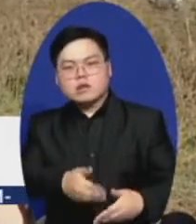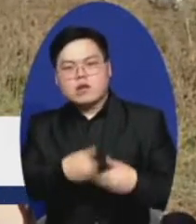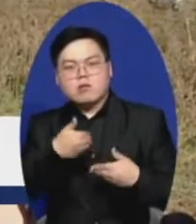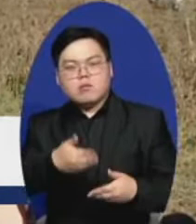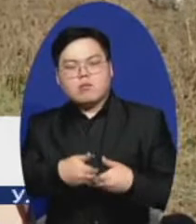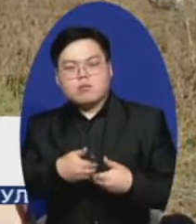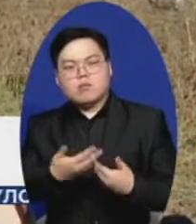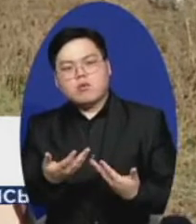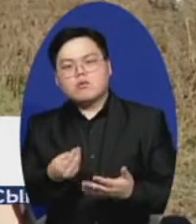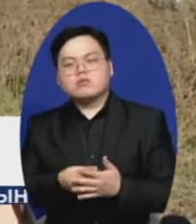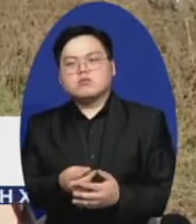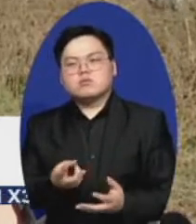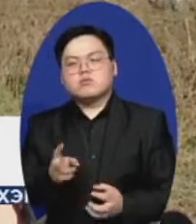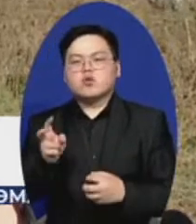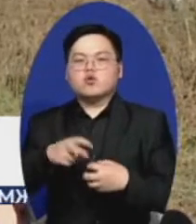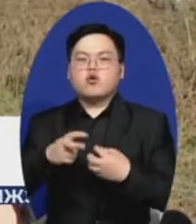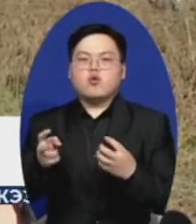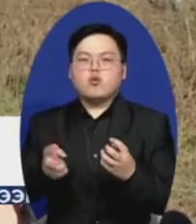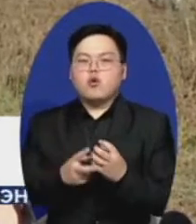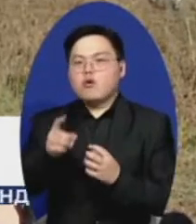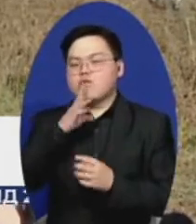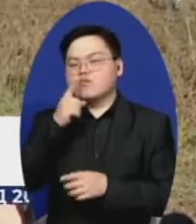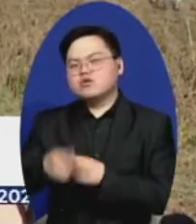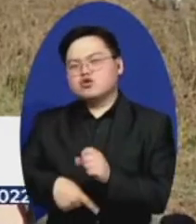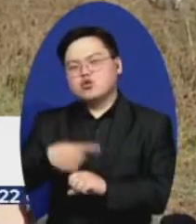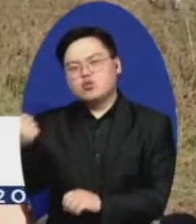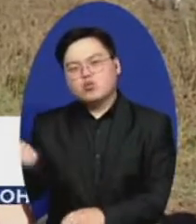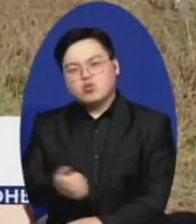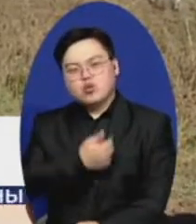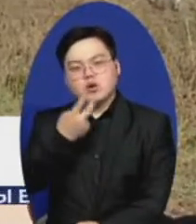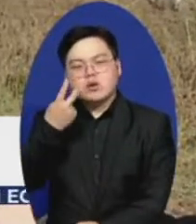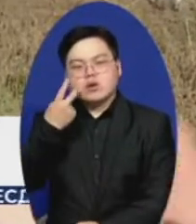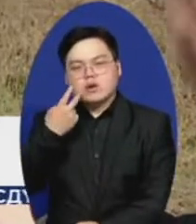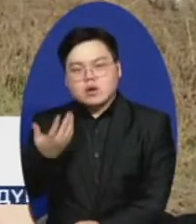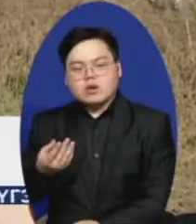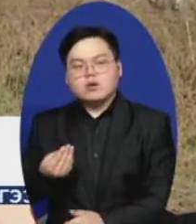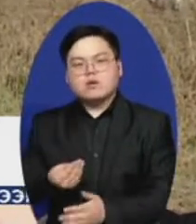Тэгээ яг яасан юм гэдэг нь төмсний тухайд бол жил болгон л яаж